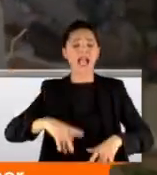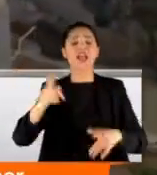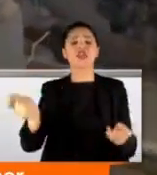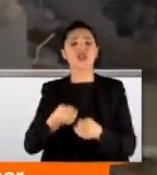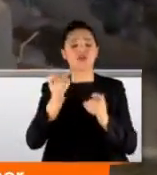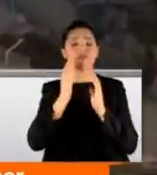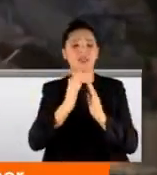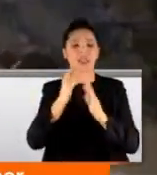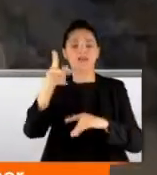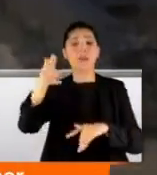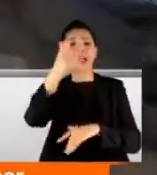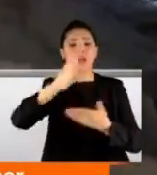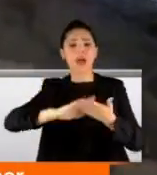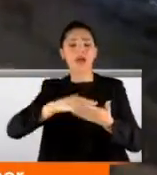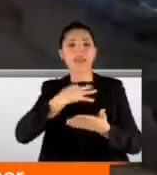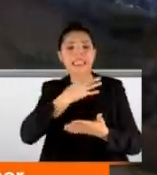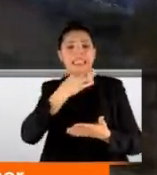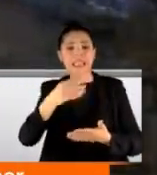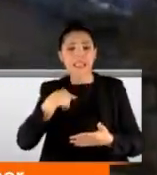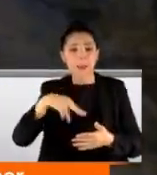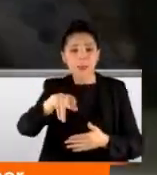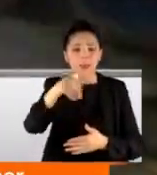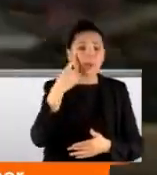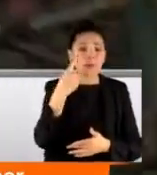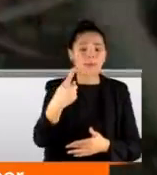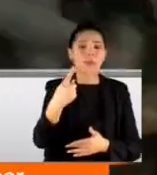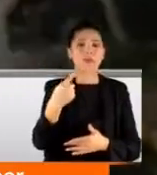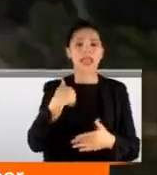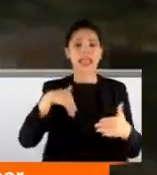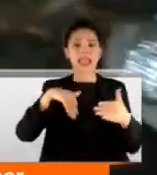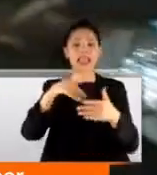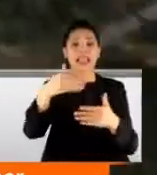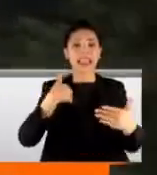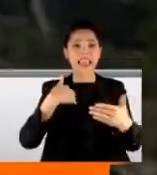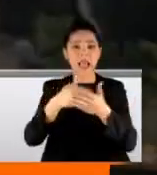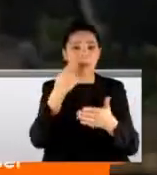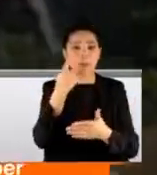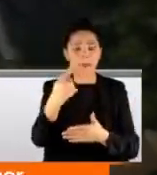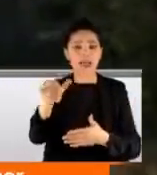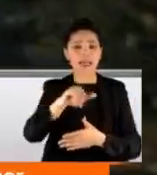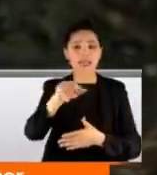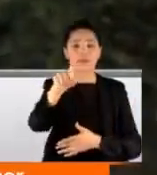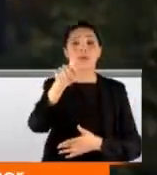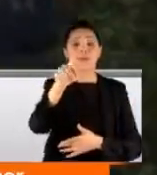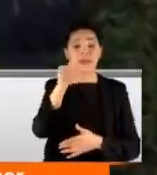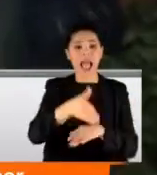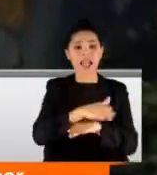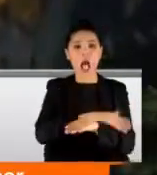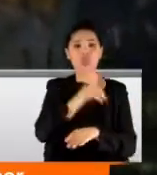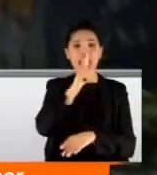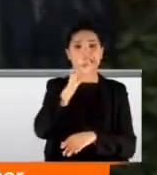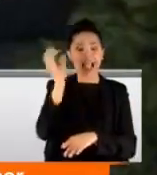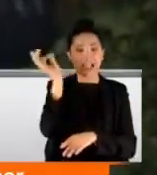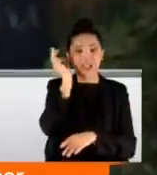durumda. Kameraman arkadaşımdan rica edeceğim, biraz daha gidebildiğimiz noktaya kadar yaklaşalım. Buradan çünkü az önce bir ses gelmişti.